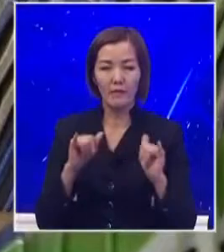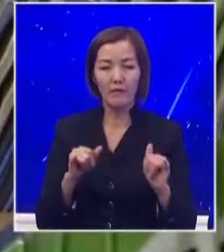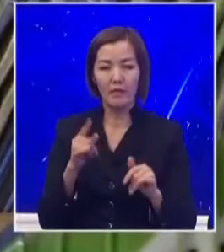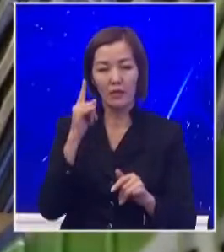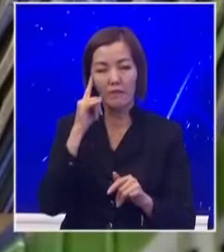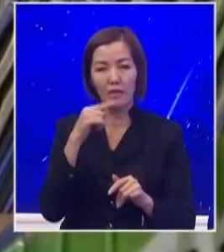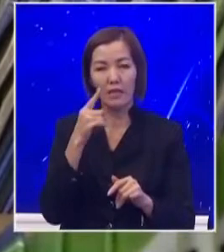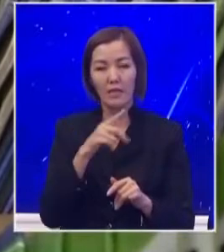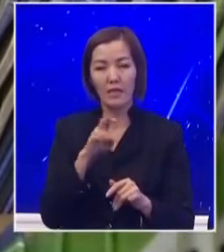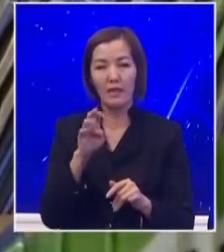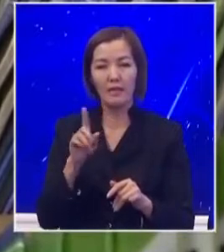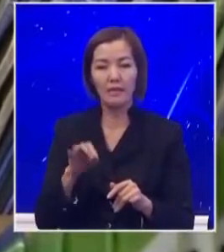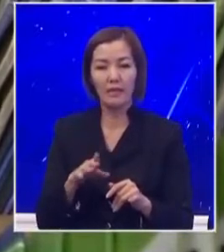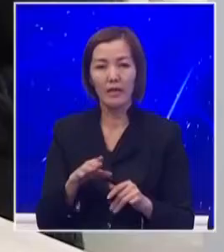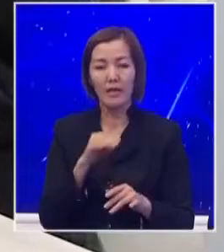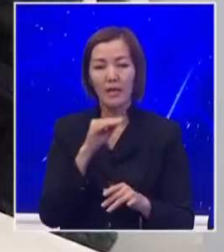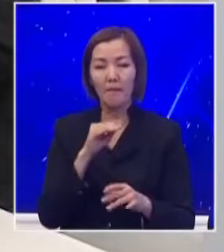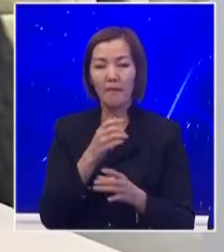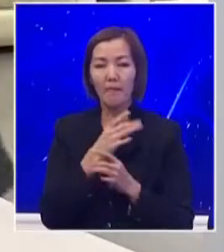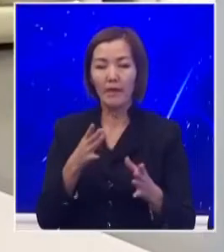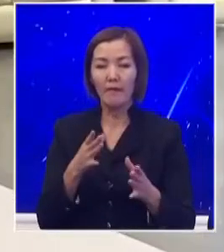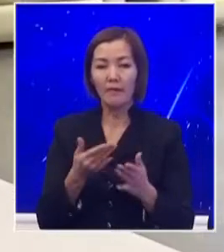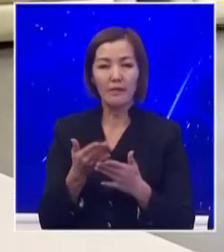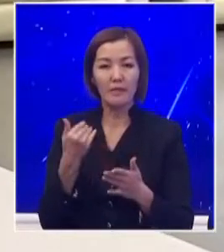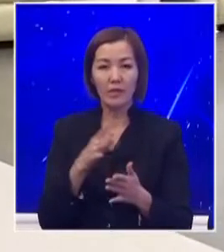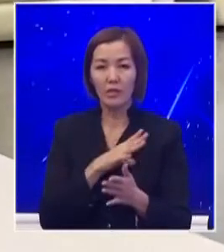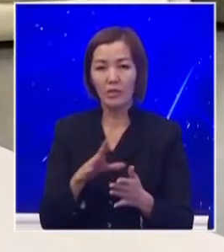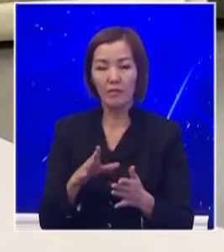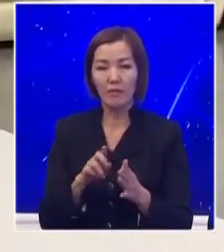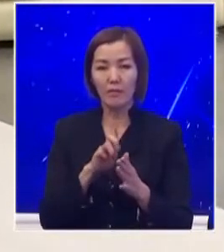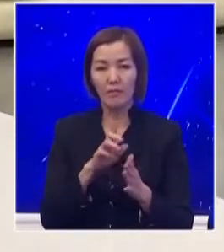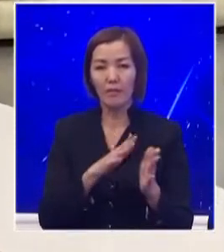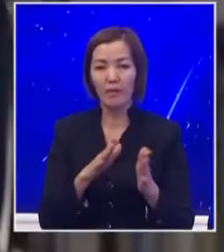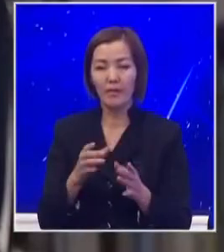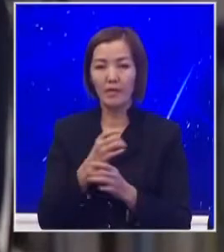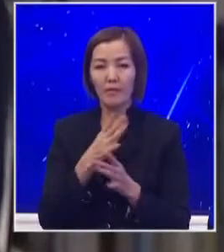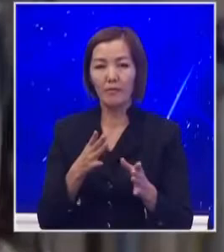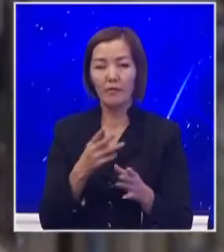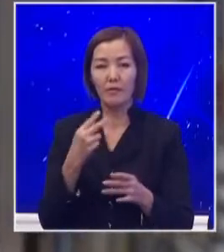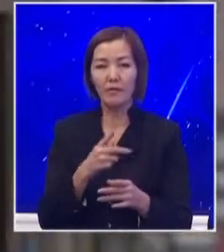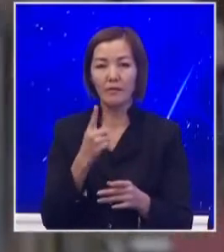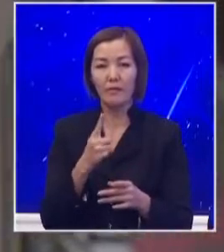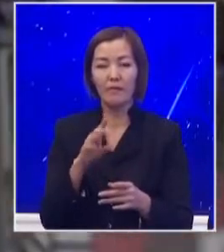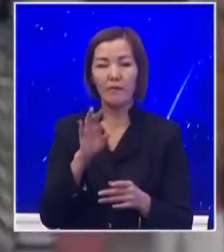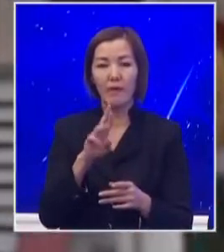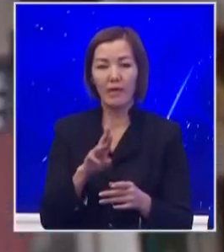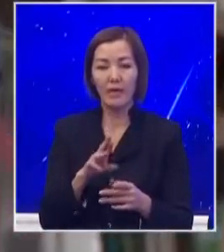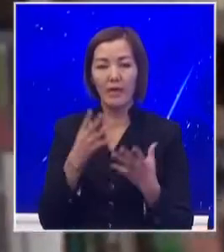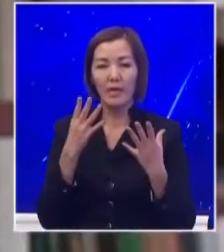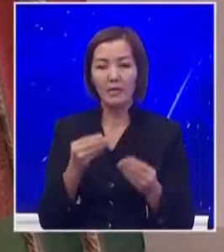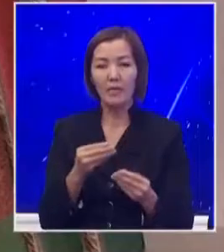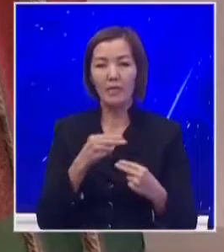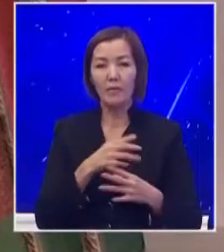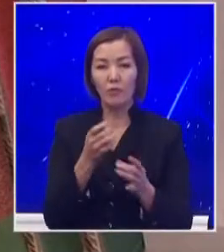Лязат Бекпаева. Поскольку профессионального праздника раньше не было, и библиотекари отмечали торжество 21 мая, в День